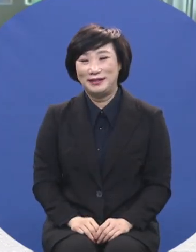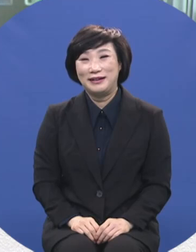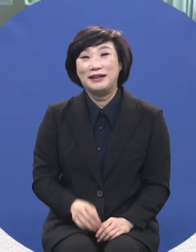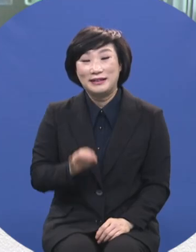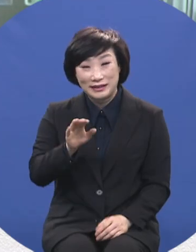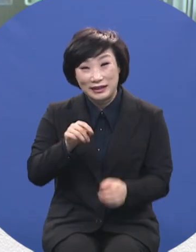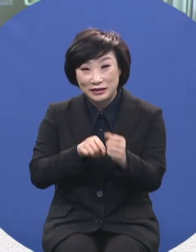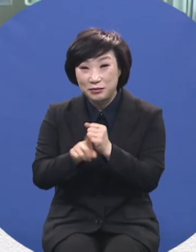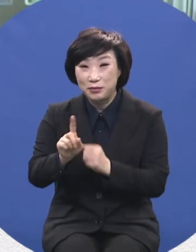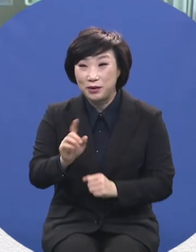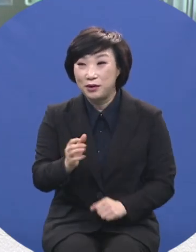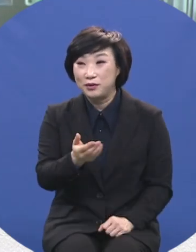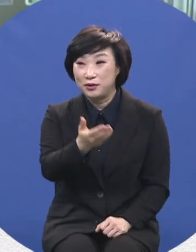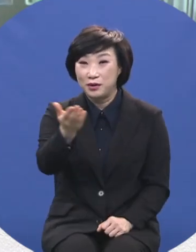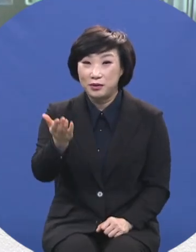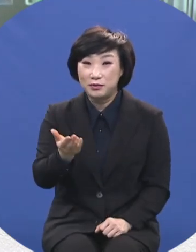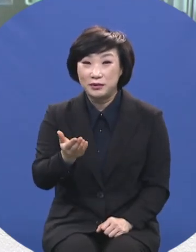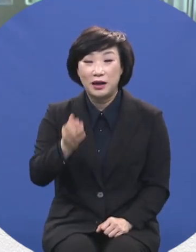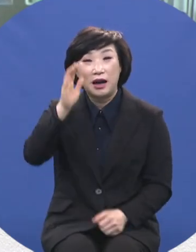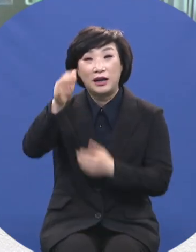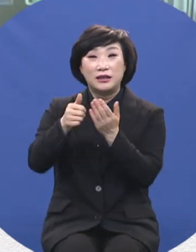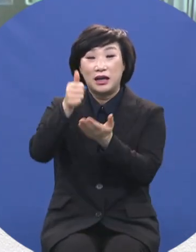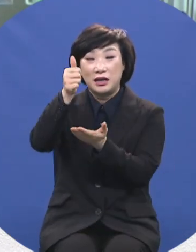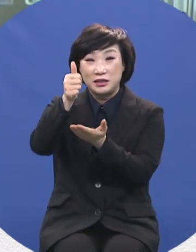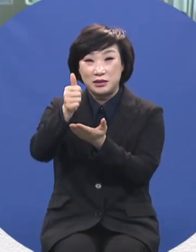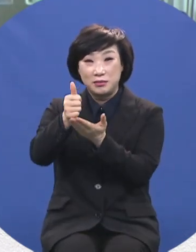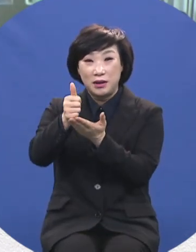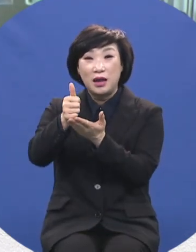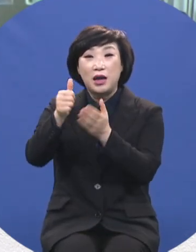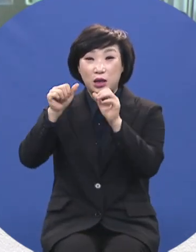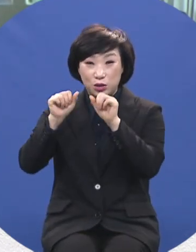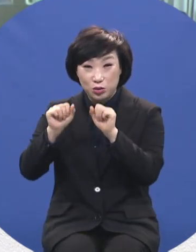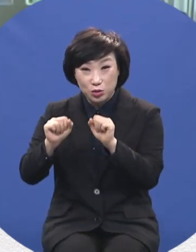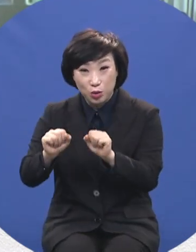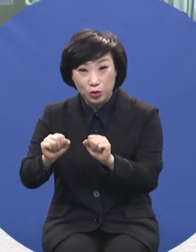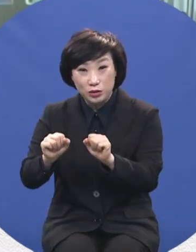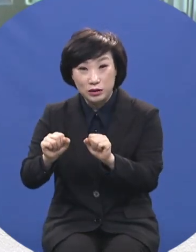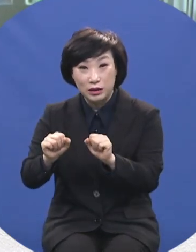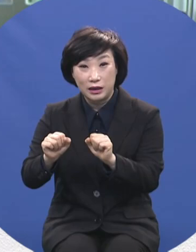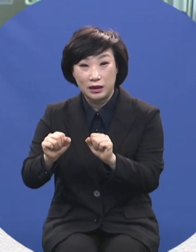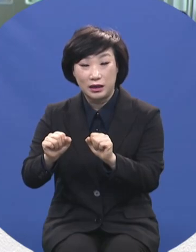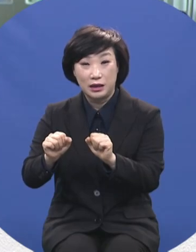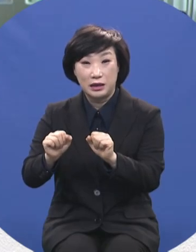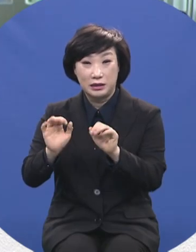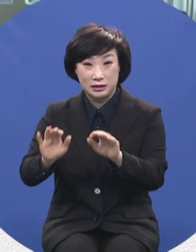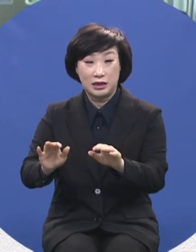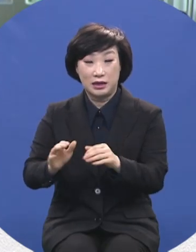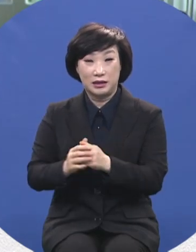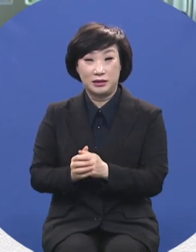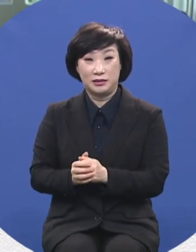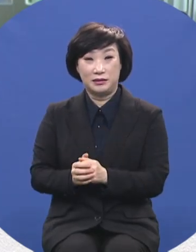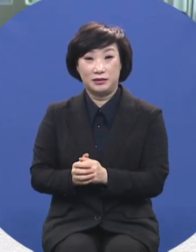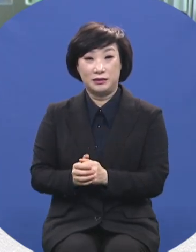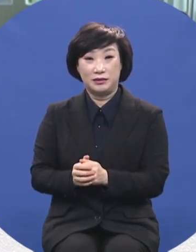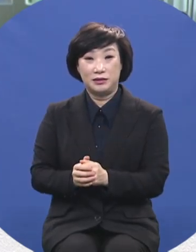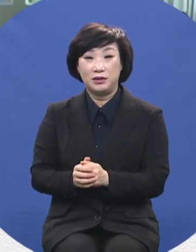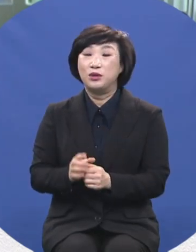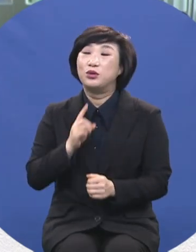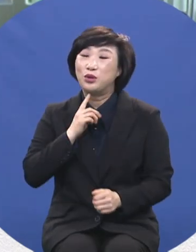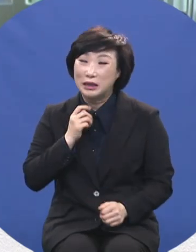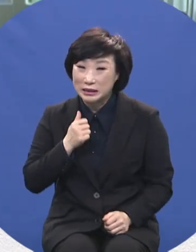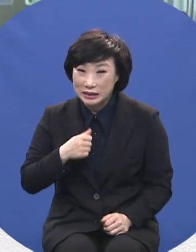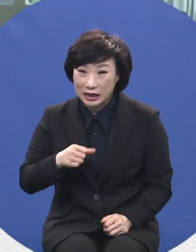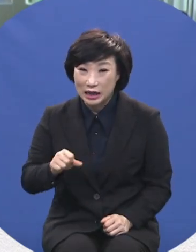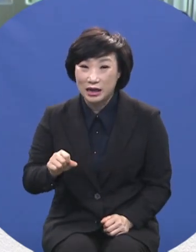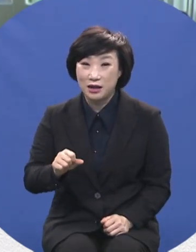다시 말해서 하나님의 존재라고는 존재를